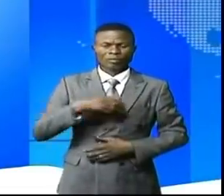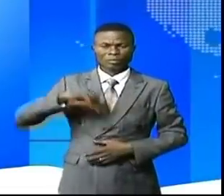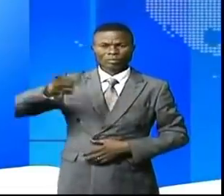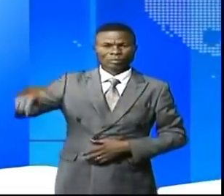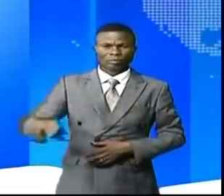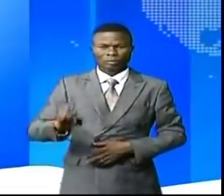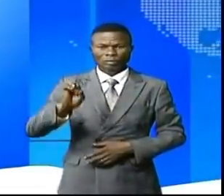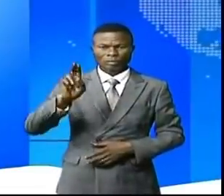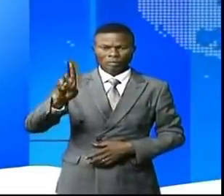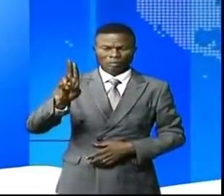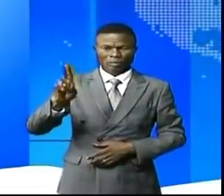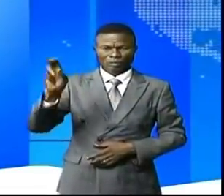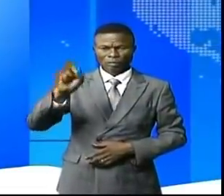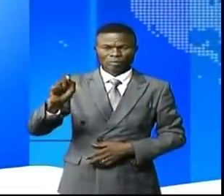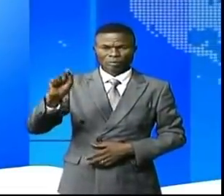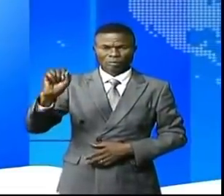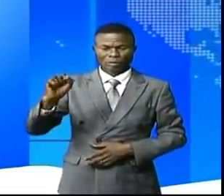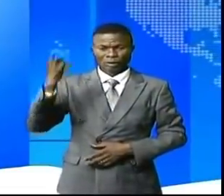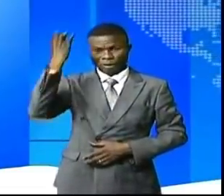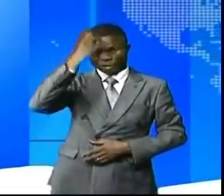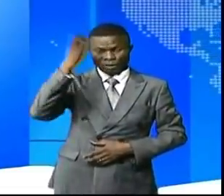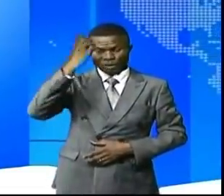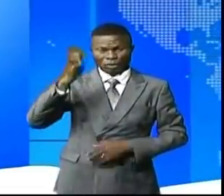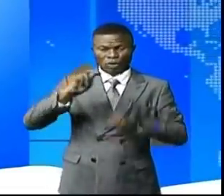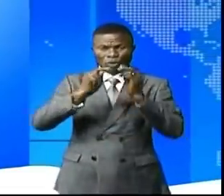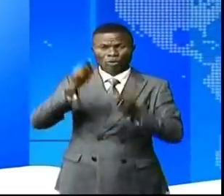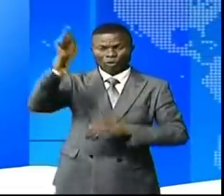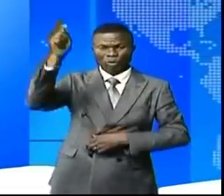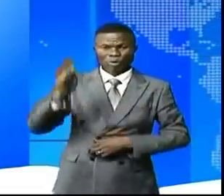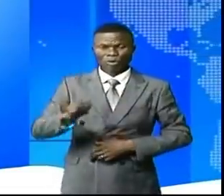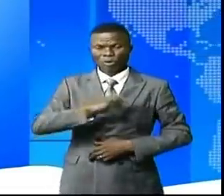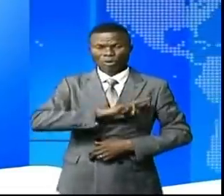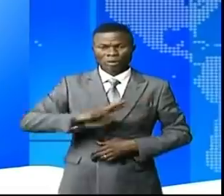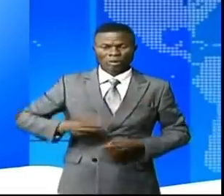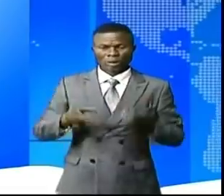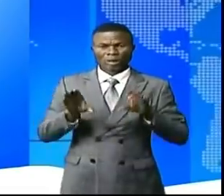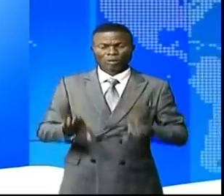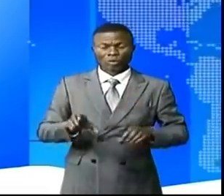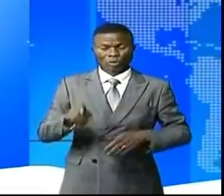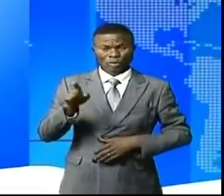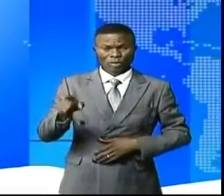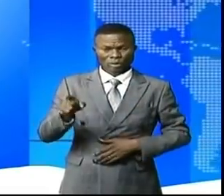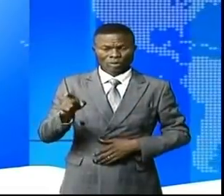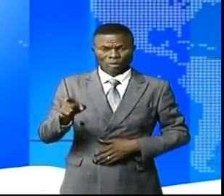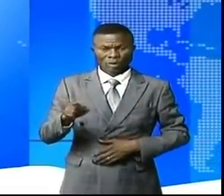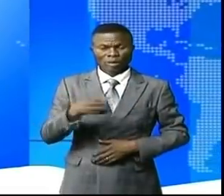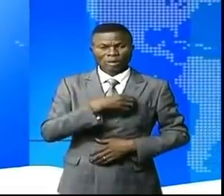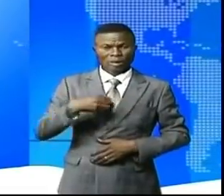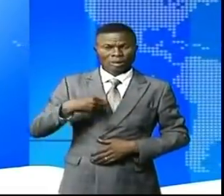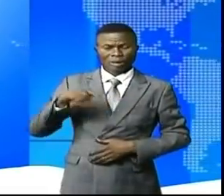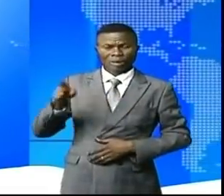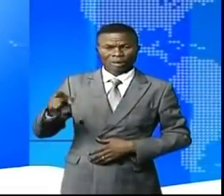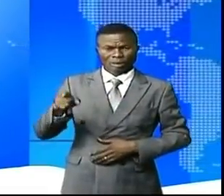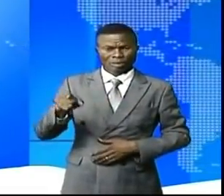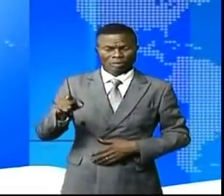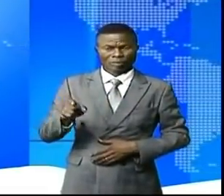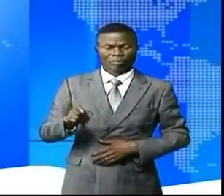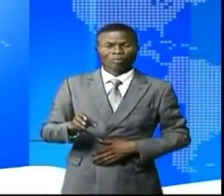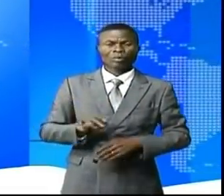c'est la générale de brigade de forces armées de la République démocratique du Congo. Elle a effectué